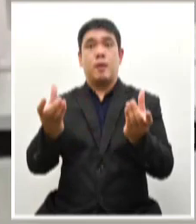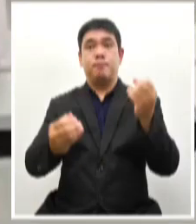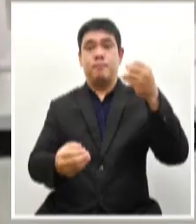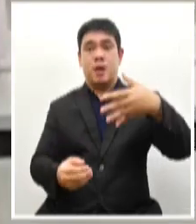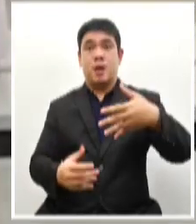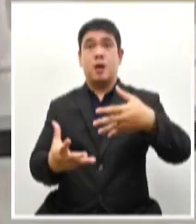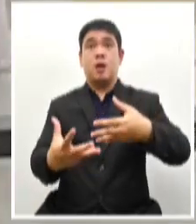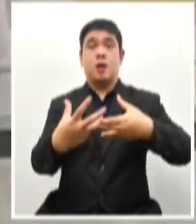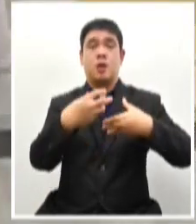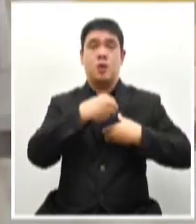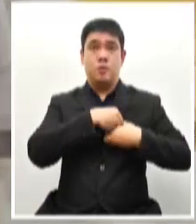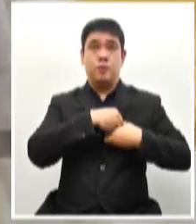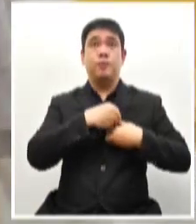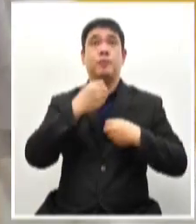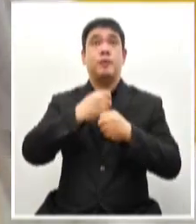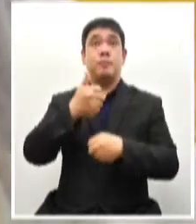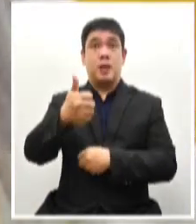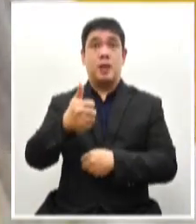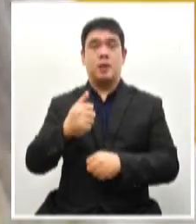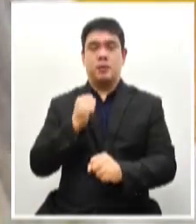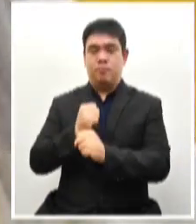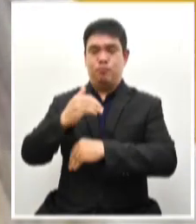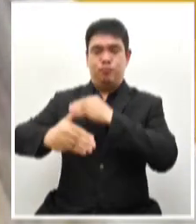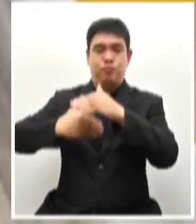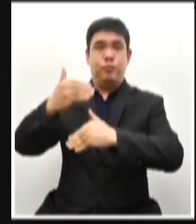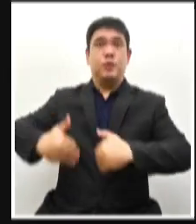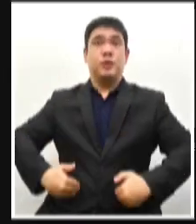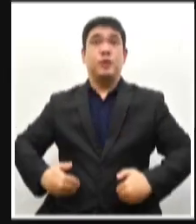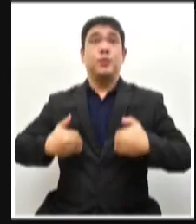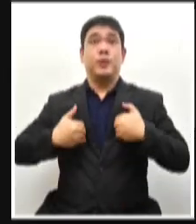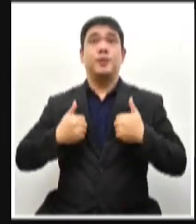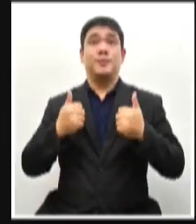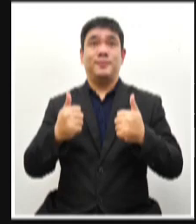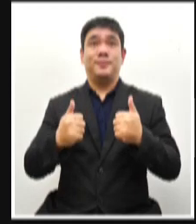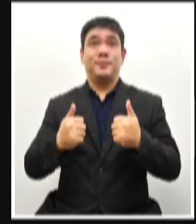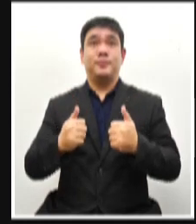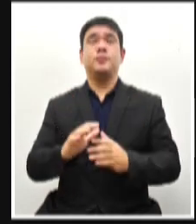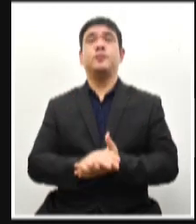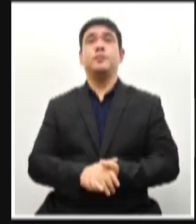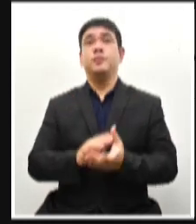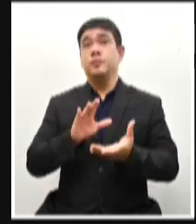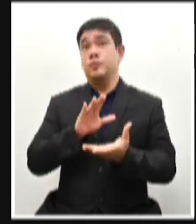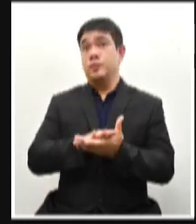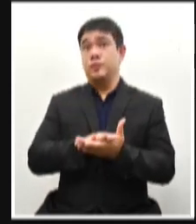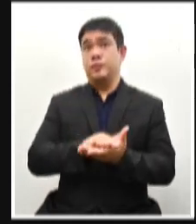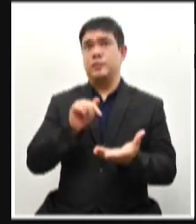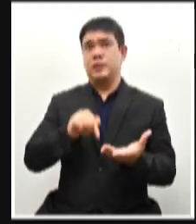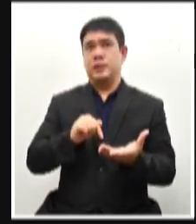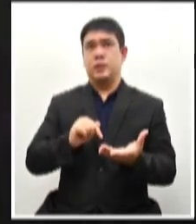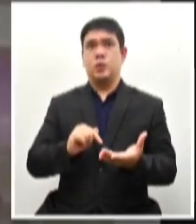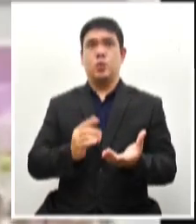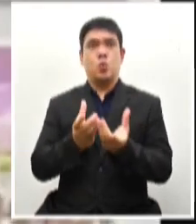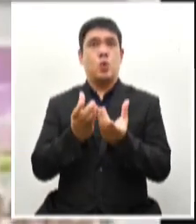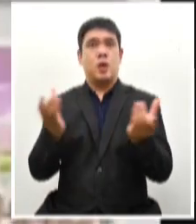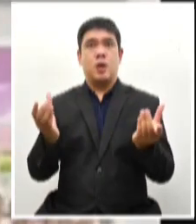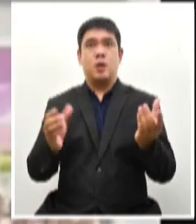การเป็นแนวทางในการดำเนินงานหรือดำเนินชีวิตส่งผลให้โรงเรียนสำนักสงฆ์ศรีวิชัยเป็นโรงเรียนคุณธรรม